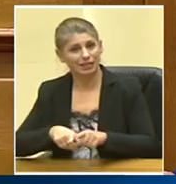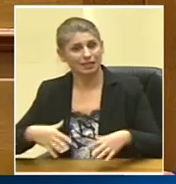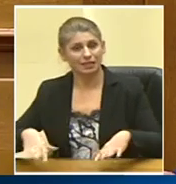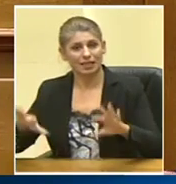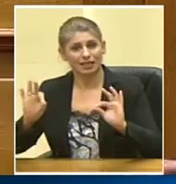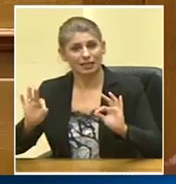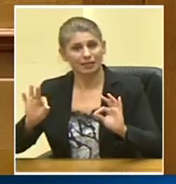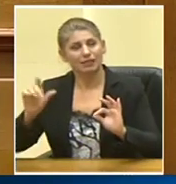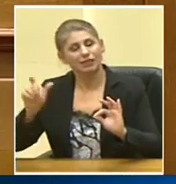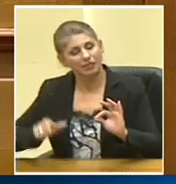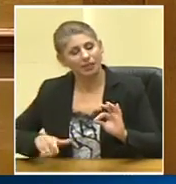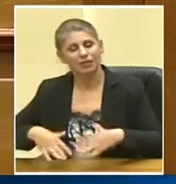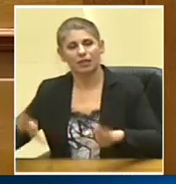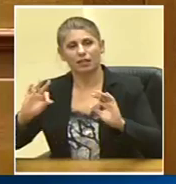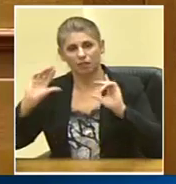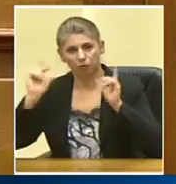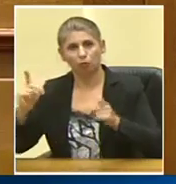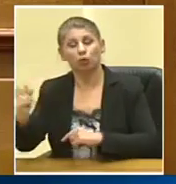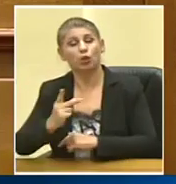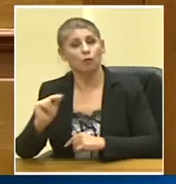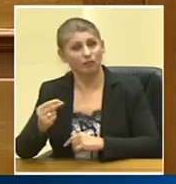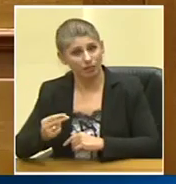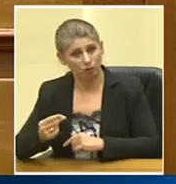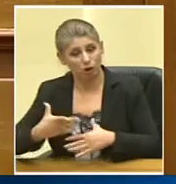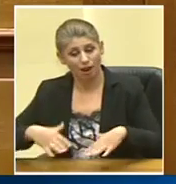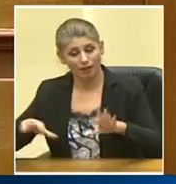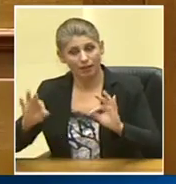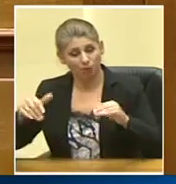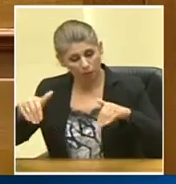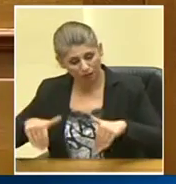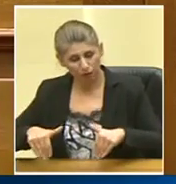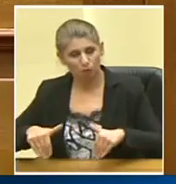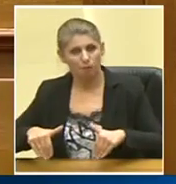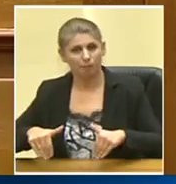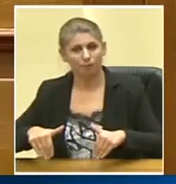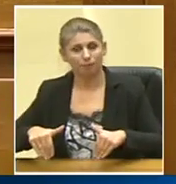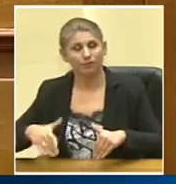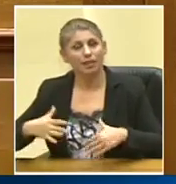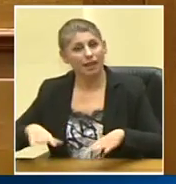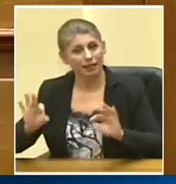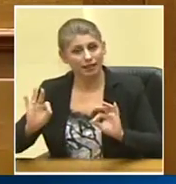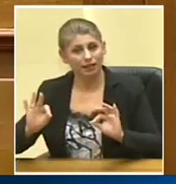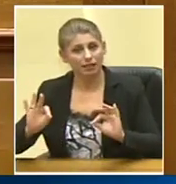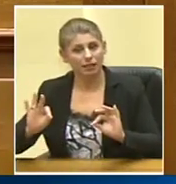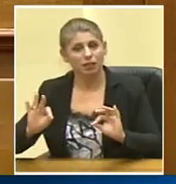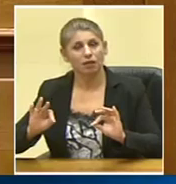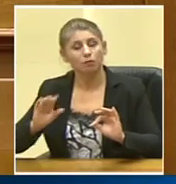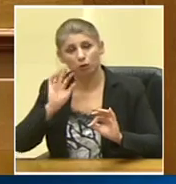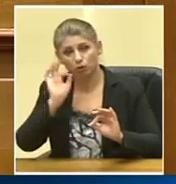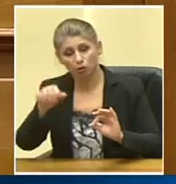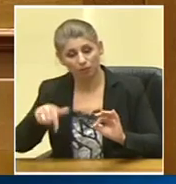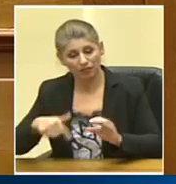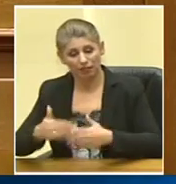τις ίδιες τις αρχές της δημοκρατίας και του κοινοβουλευτισμού, αρχές που υπηρετούμε και αρχές που επιδιώκουμε